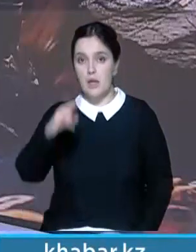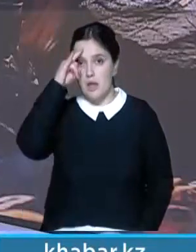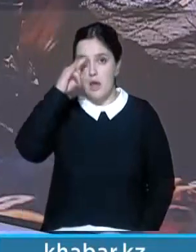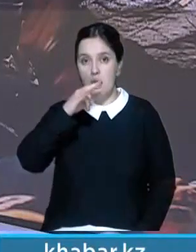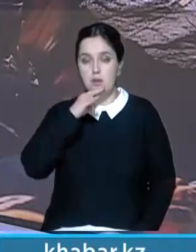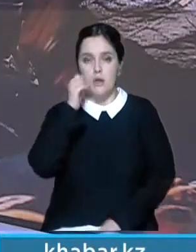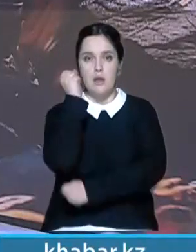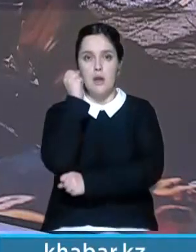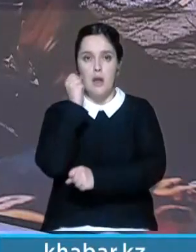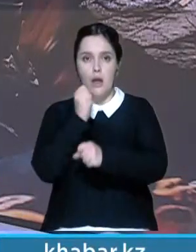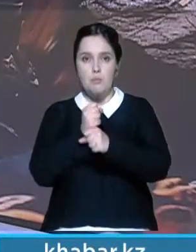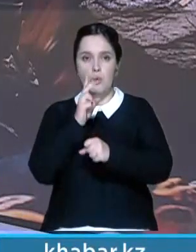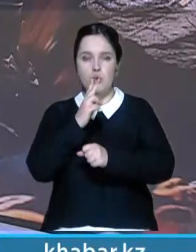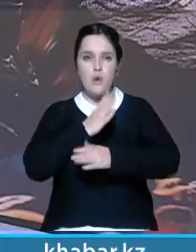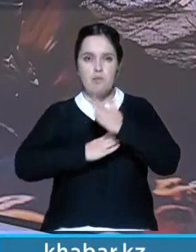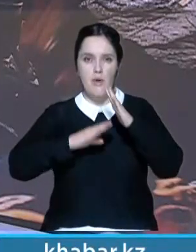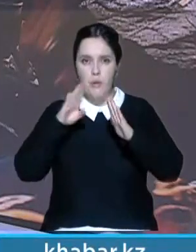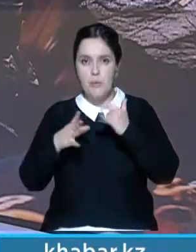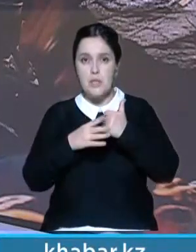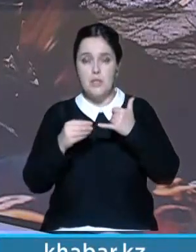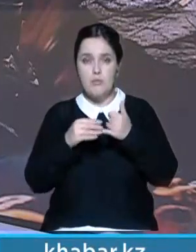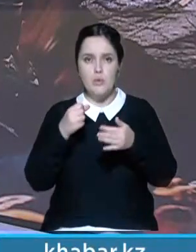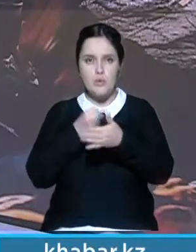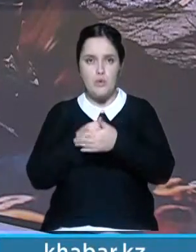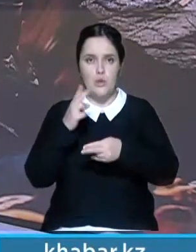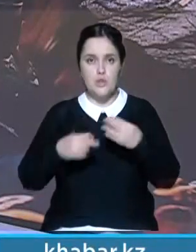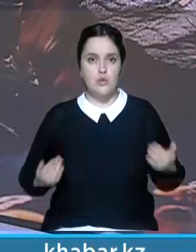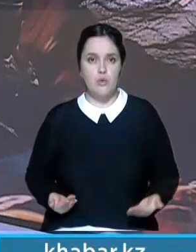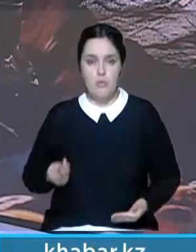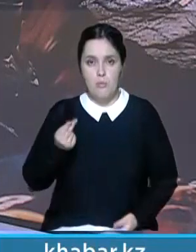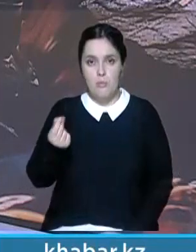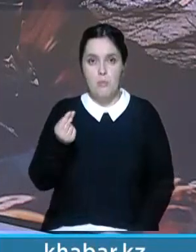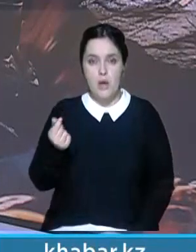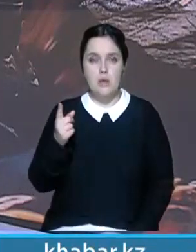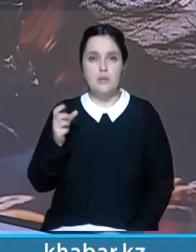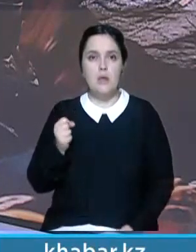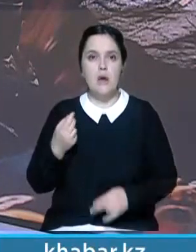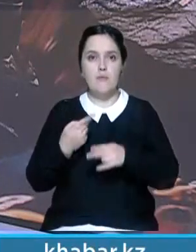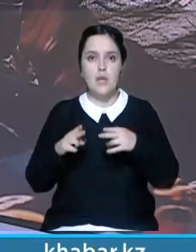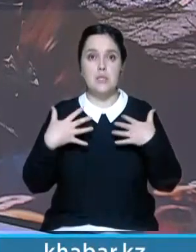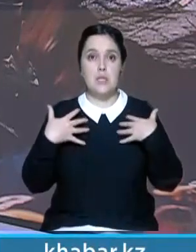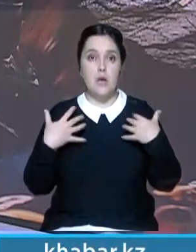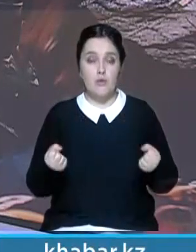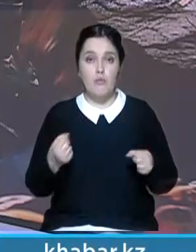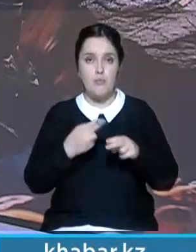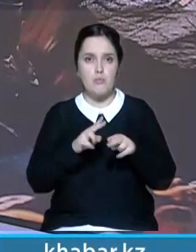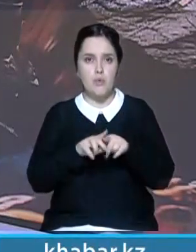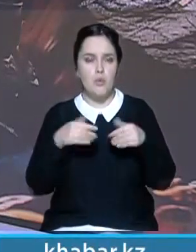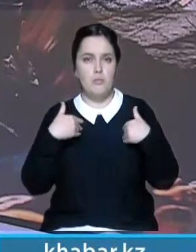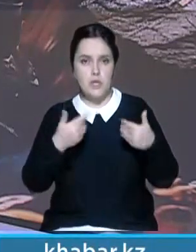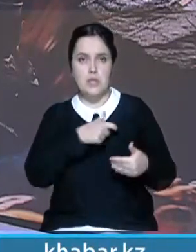Казахстанские шахтеры с инвалидностью должны пожизненно получать выплаты по возмещению вреда здоровью, считает группа депутатов